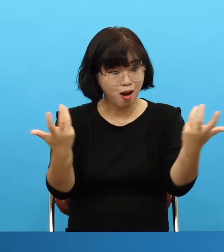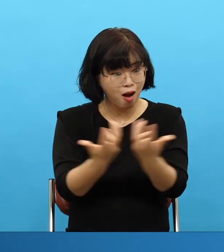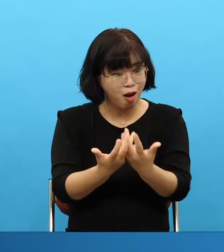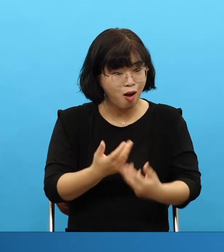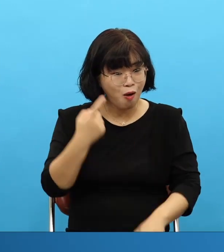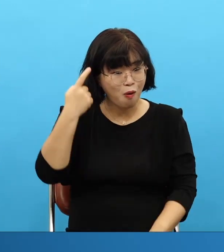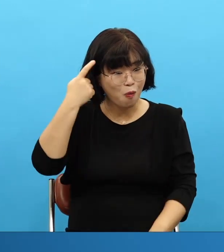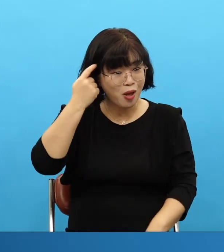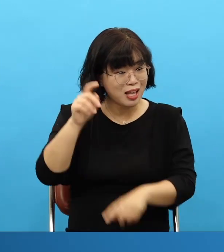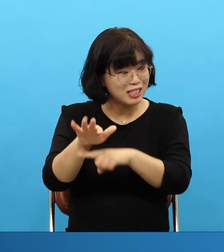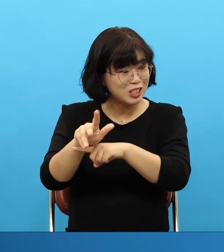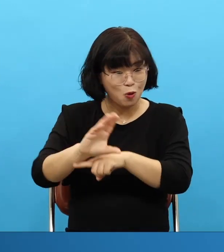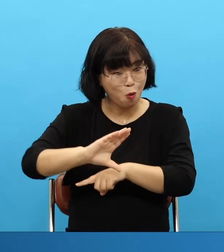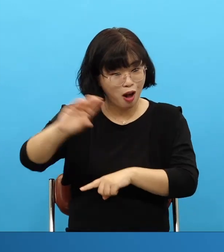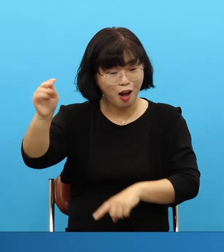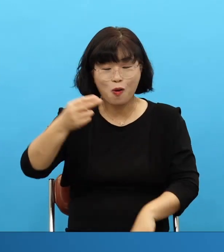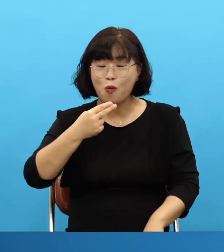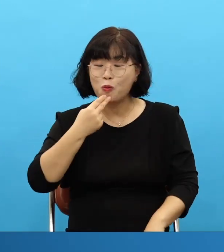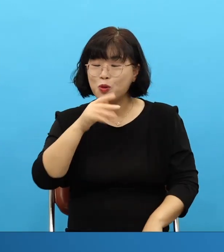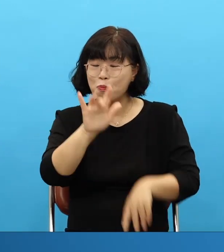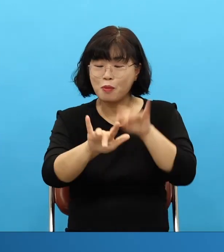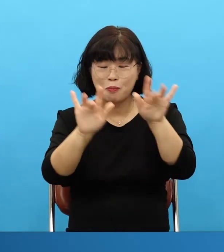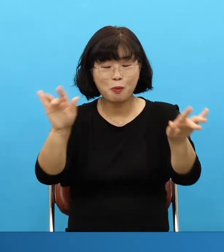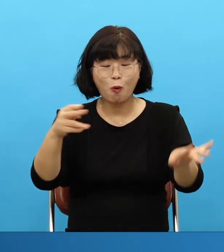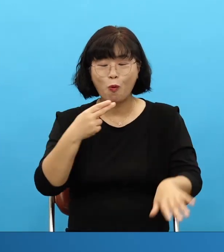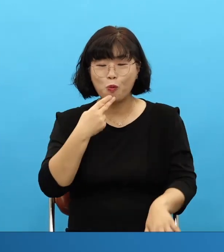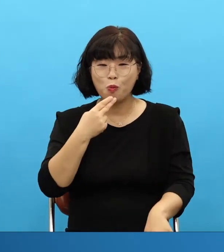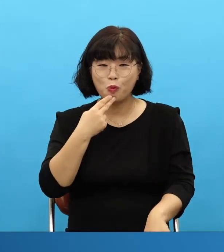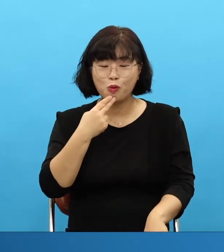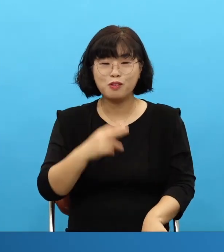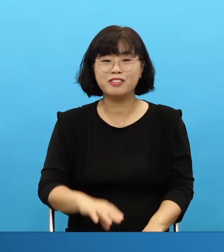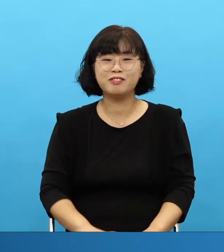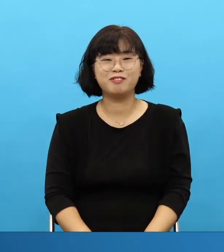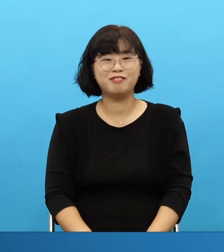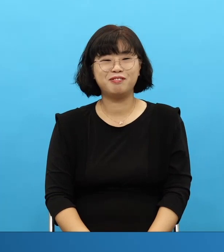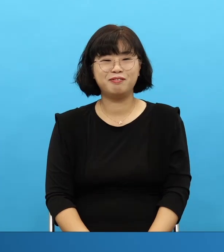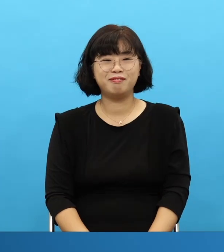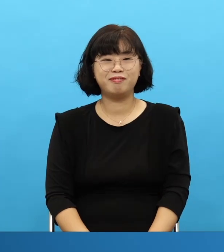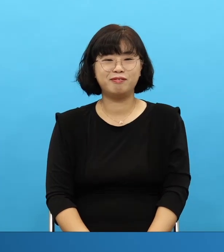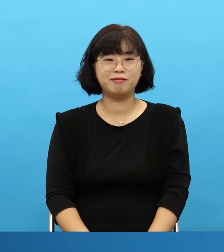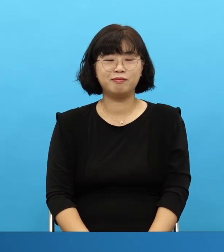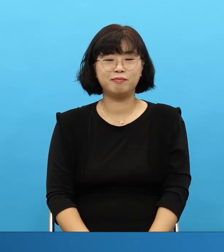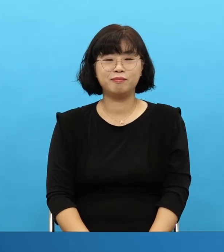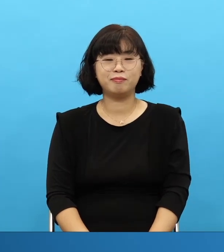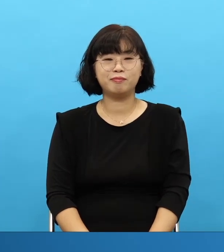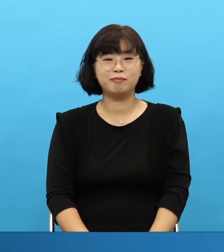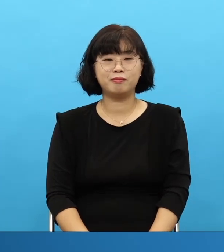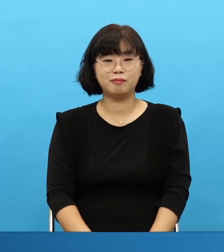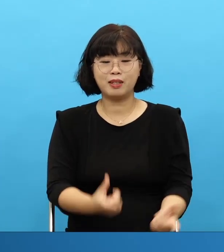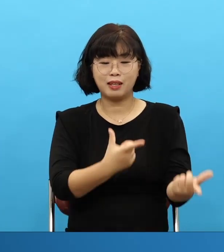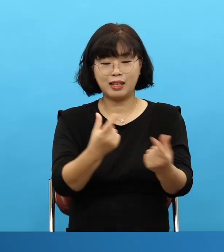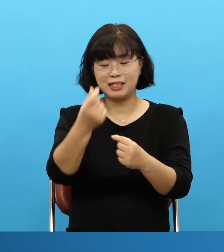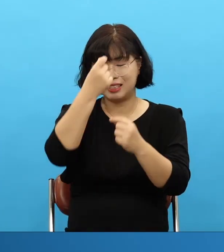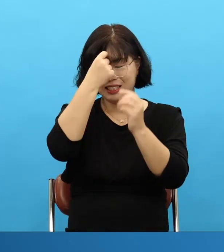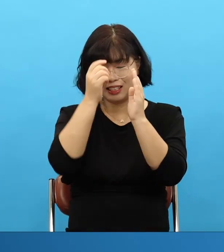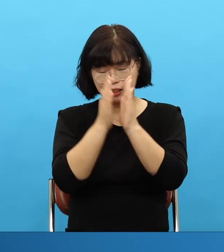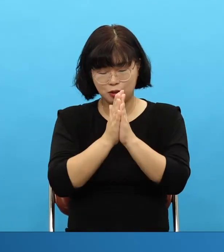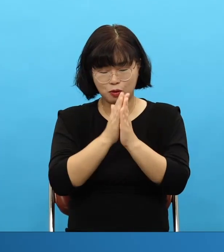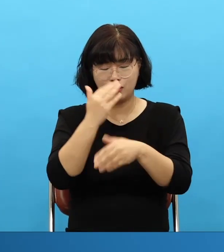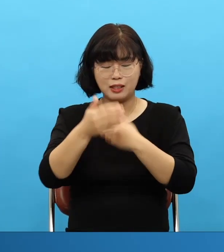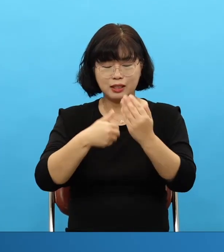Emmanuel Soul Church, perhaps we don't have a lot of people who have family back in the rural areas because we have a lot of people here for worship. 기도하겠습니다.